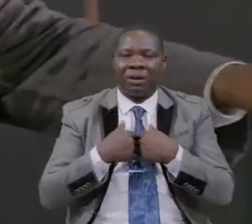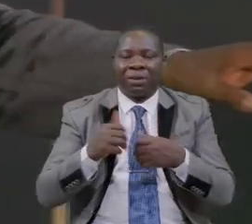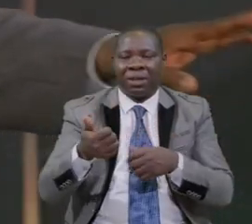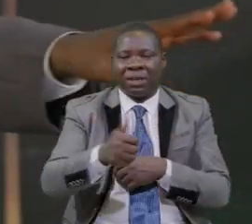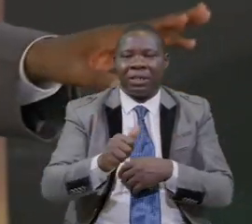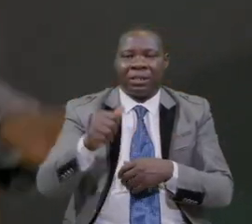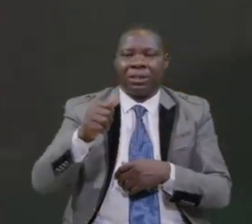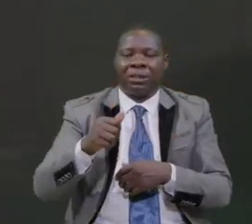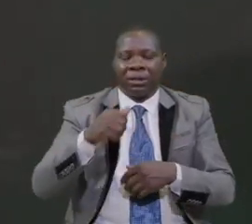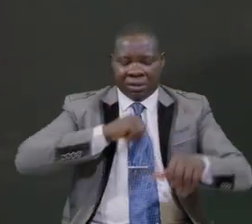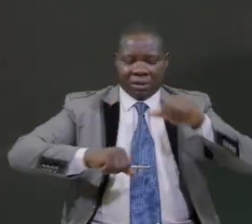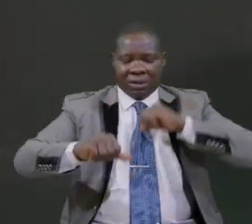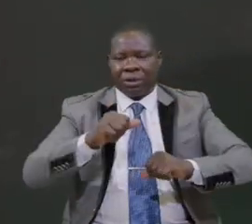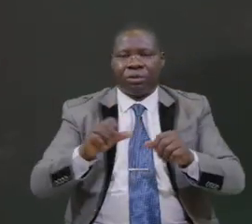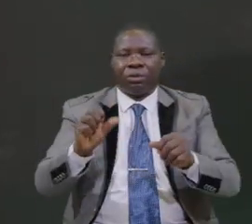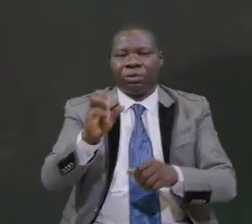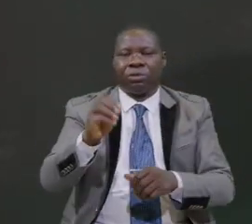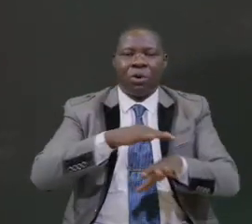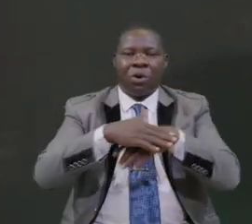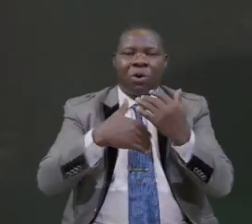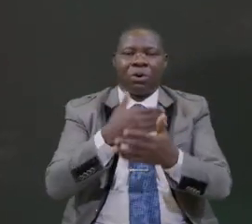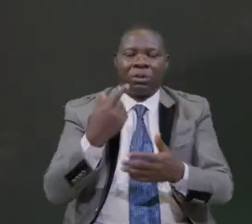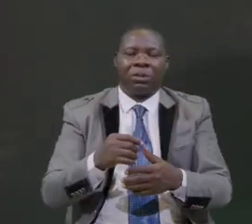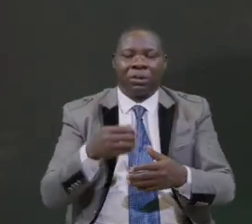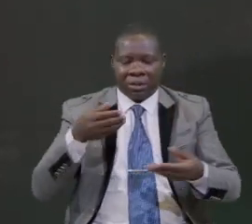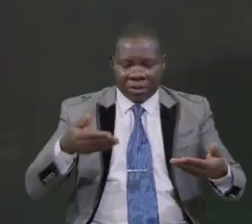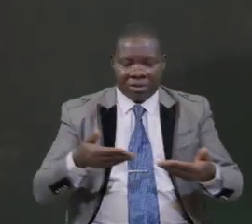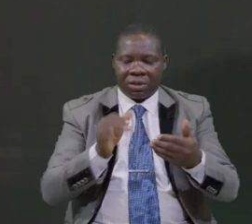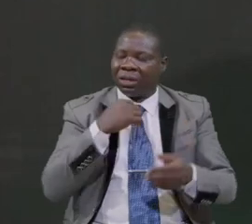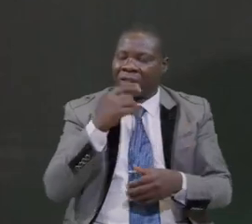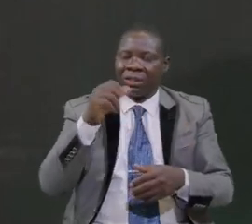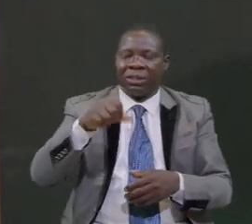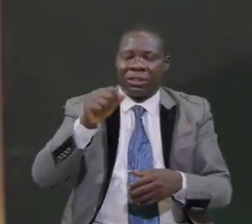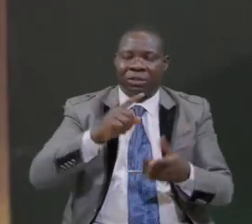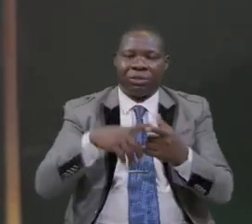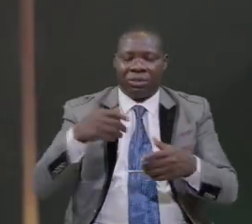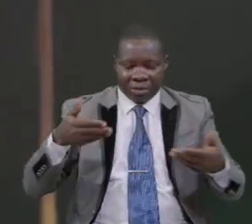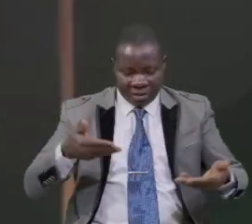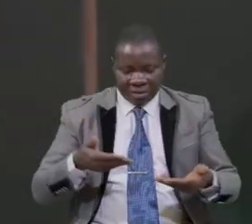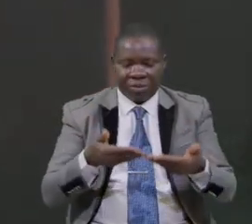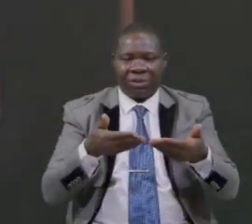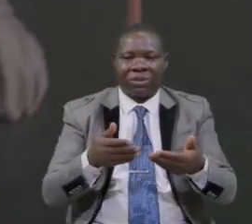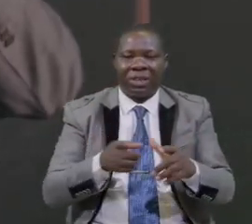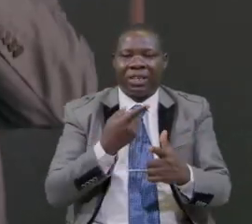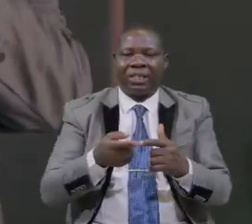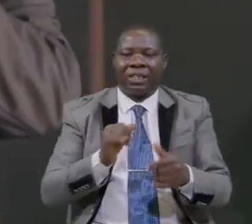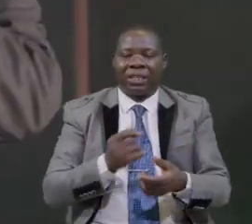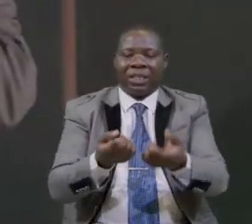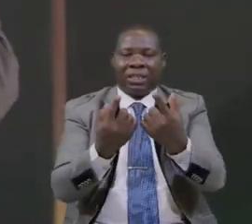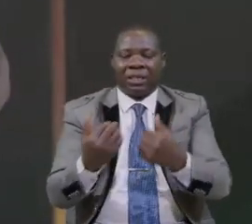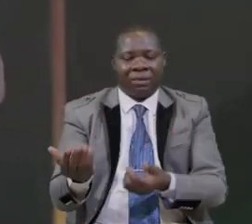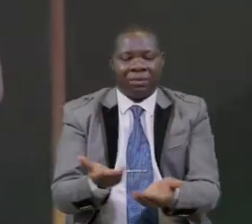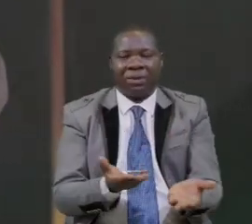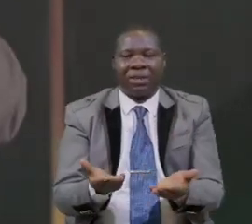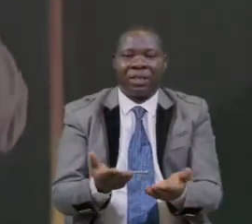n'avait pas de doute. Toute la présentation, j'ai dit oui. Aujourd'hui, c'est une bonne introduction. Et j'étais venu